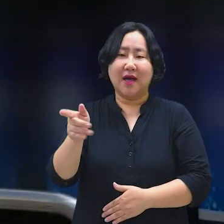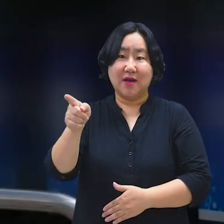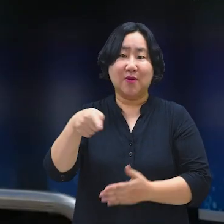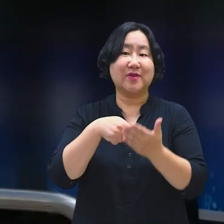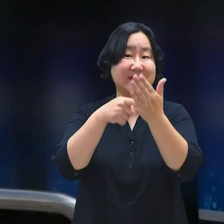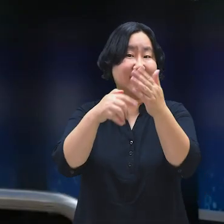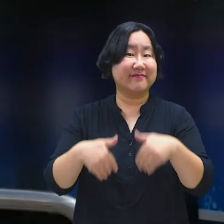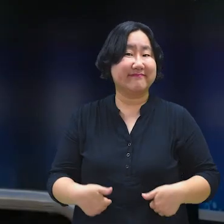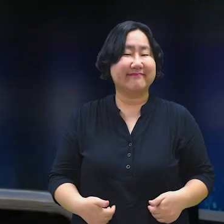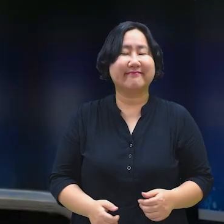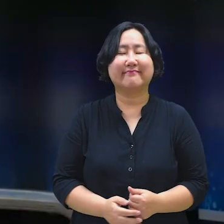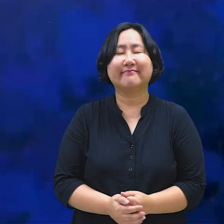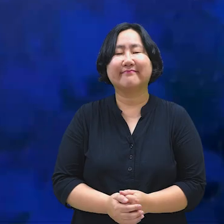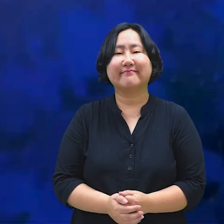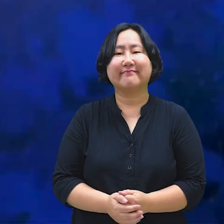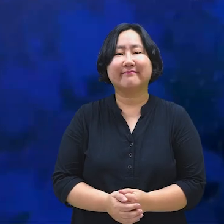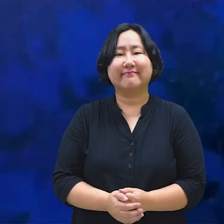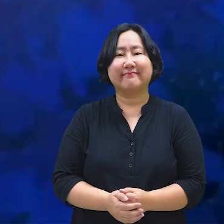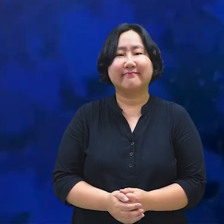됩니다